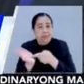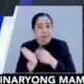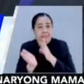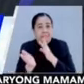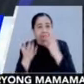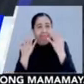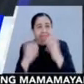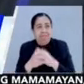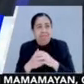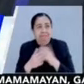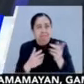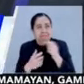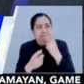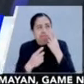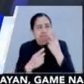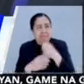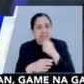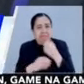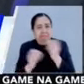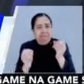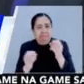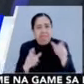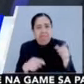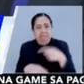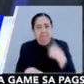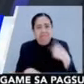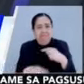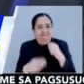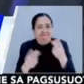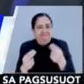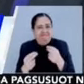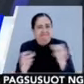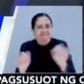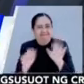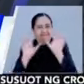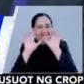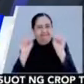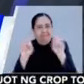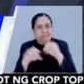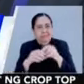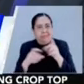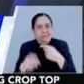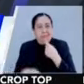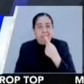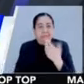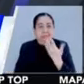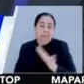I honestly speaking, I do not see that. And the President also echoed that in saying that we cannot